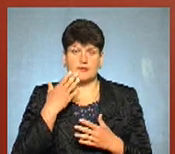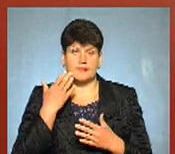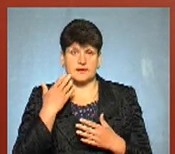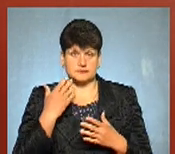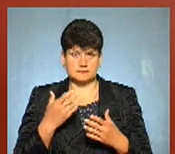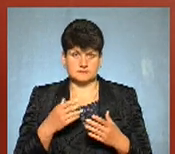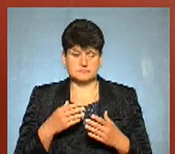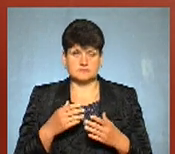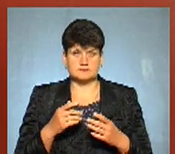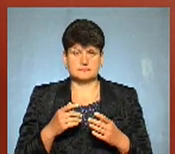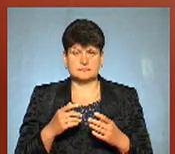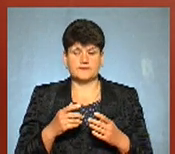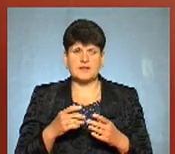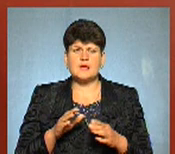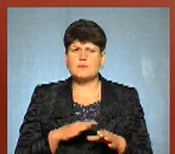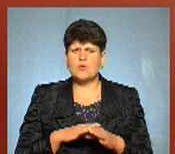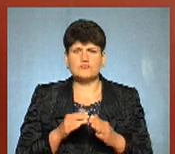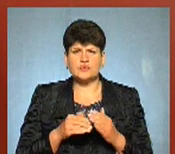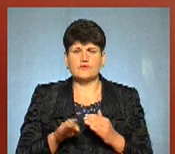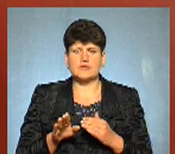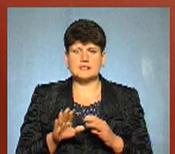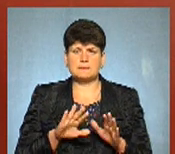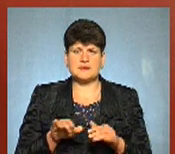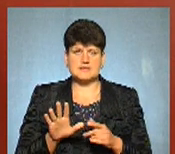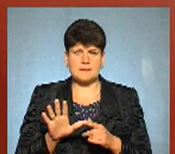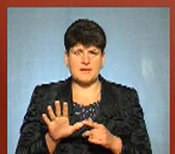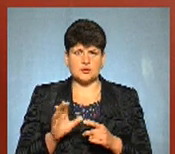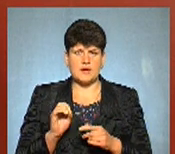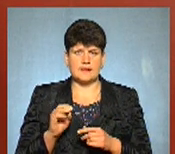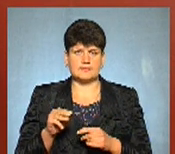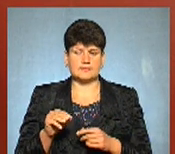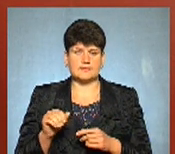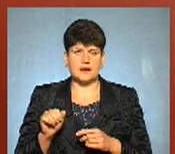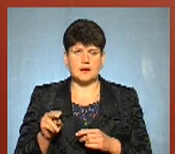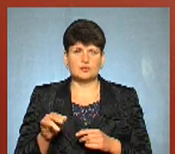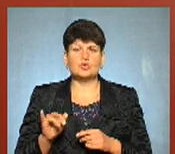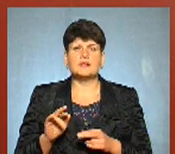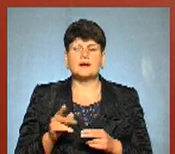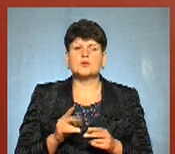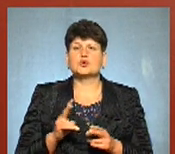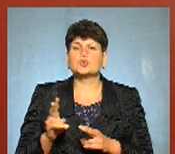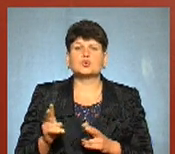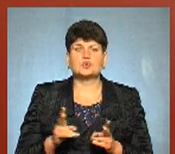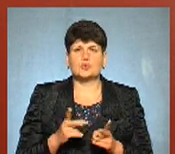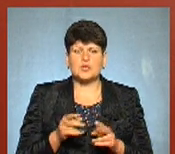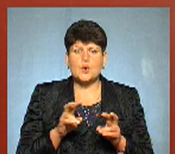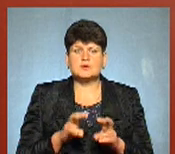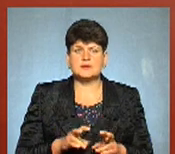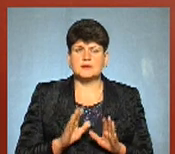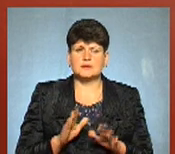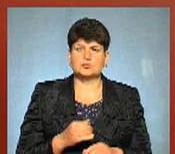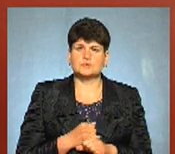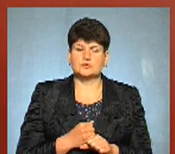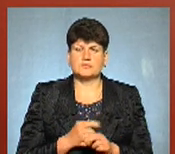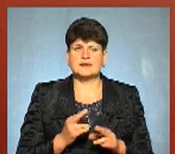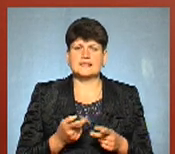послаблень і повністю вихід, я так розумію, після 5-го етапу. Як ці етапи, хто має їх розглядати, впроваджувати?